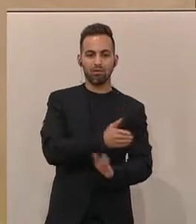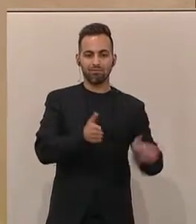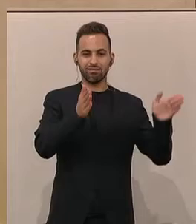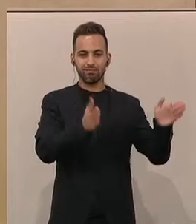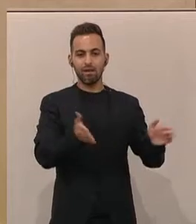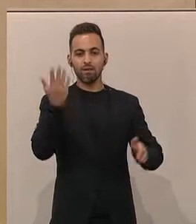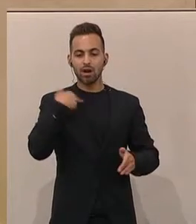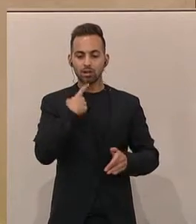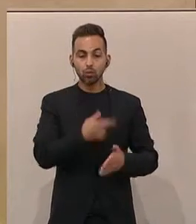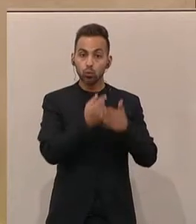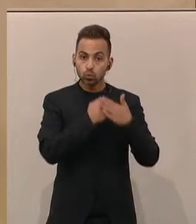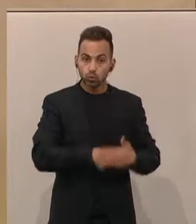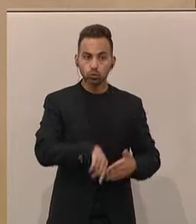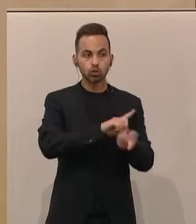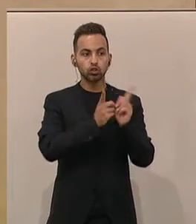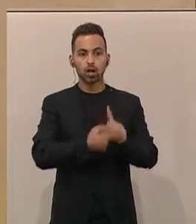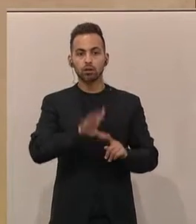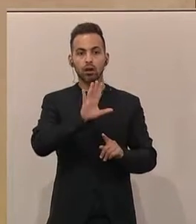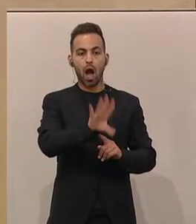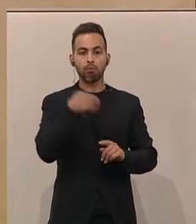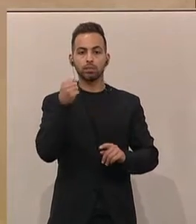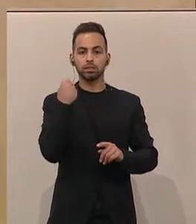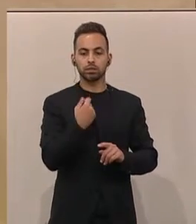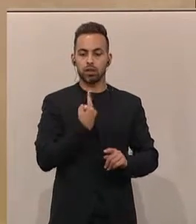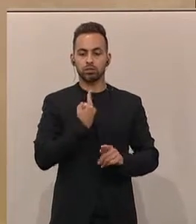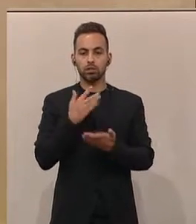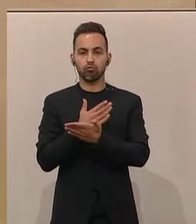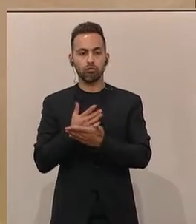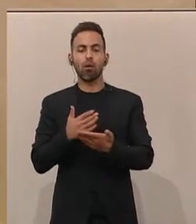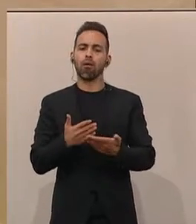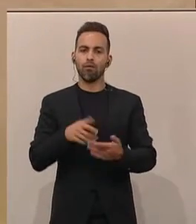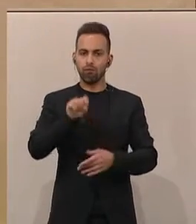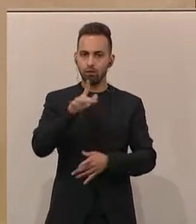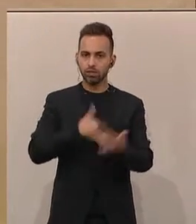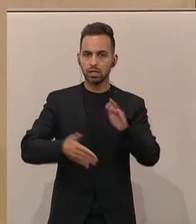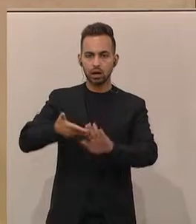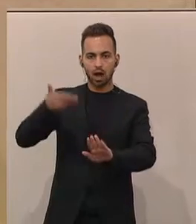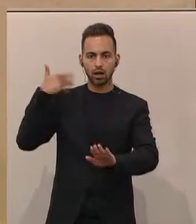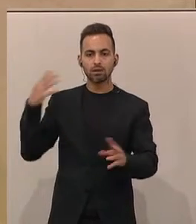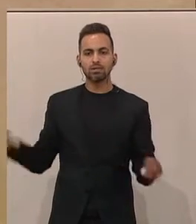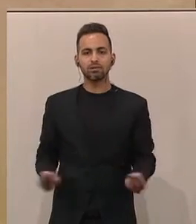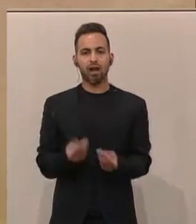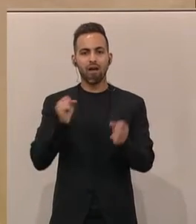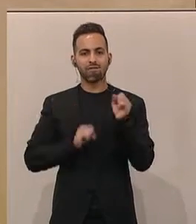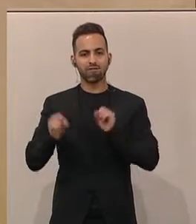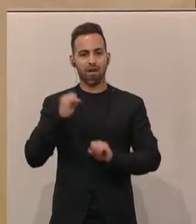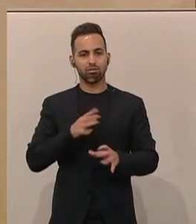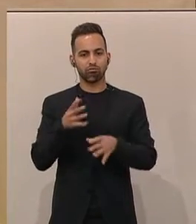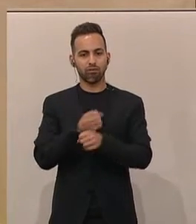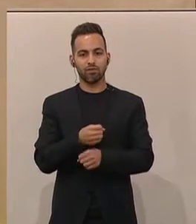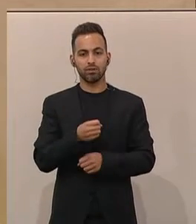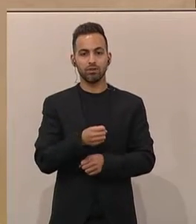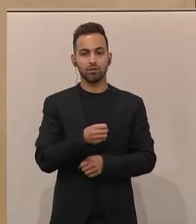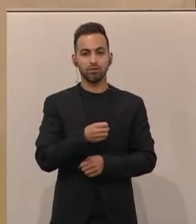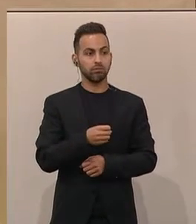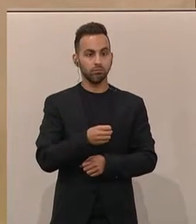umgesetzt, unterstützen statt entmündigen, zumal auch in den letzten Jahren, in den letzten 15 Jahren, die Sachwalterschaften in Österreich auch von 30